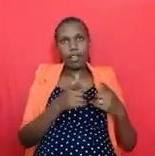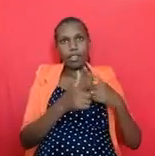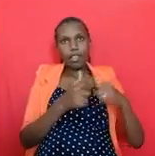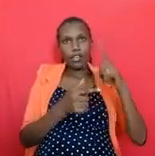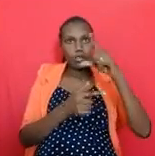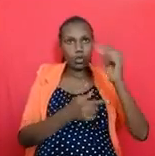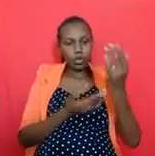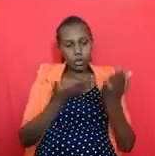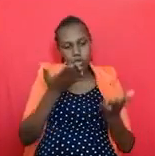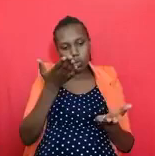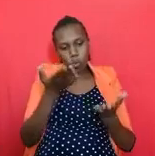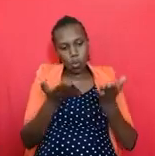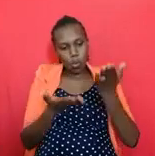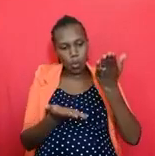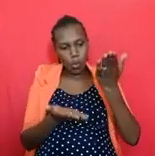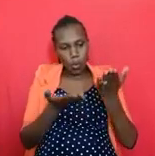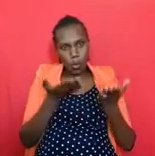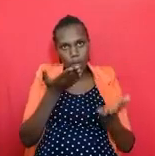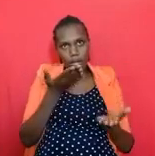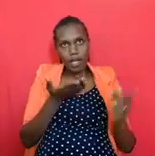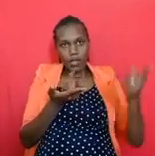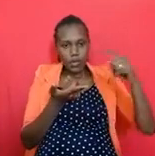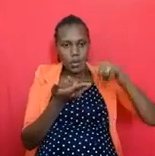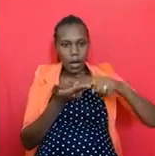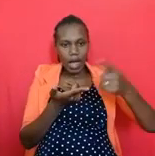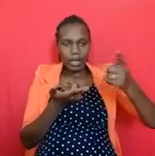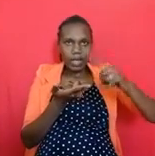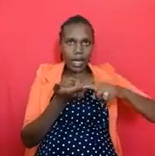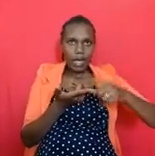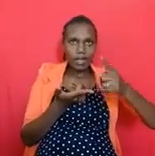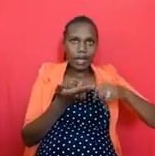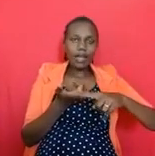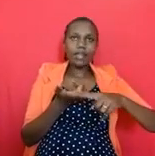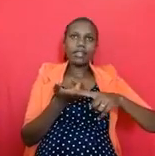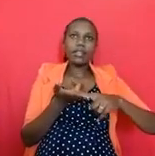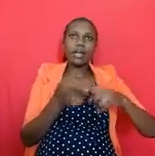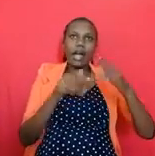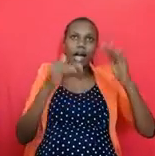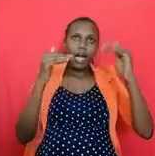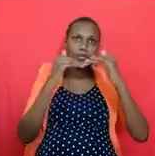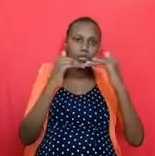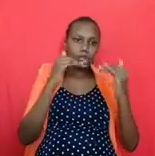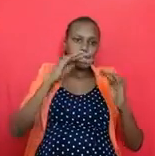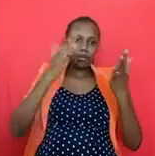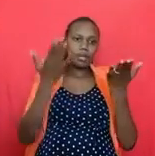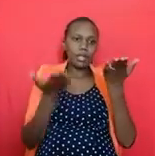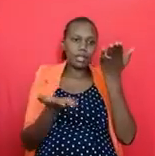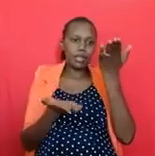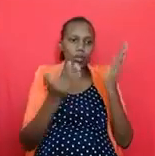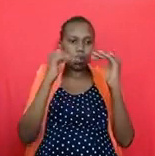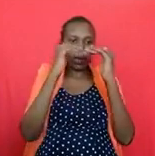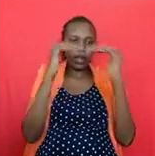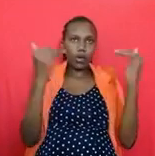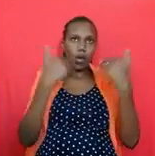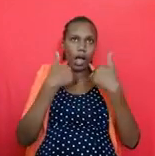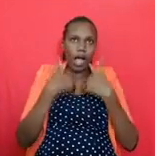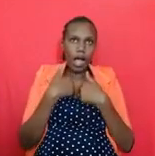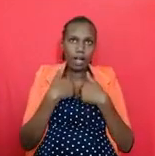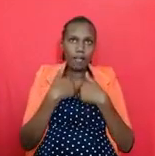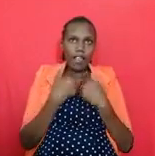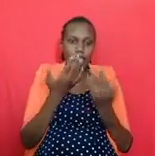uthiaga ugithimagwo ukongererwo ukongererwo o kinyara kirie ri kinyanira